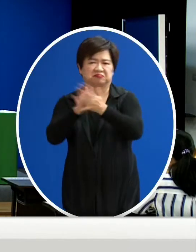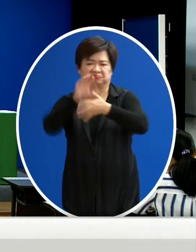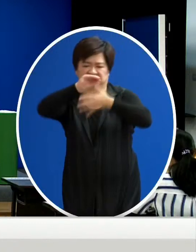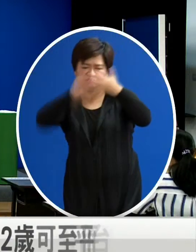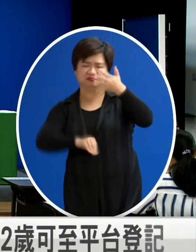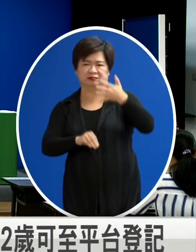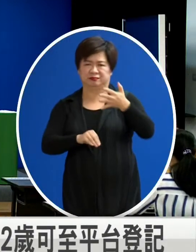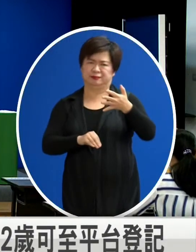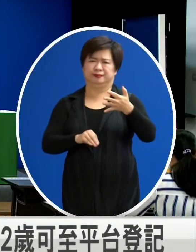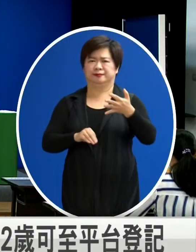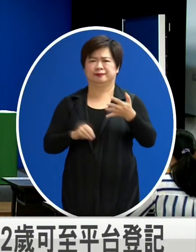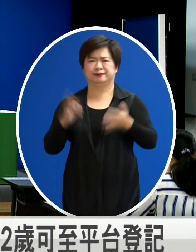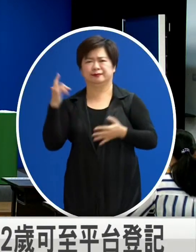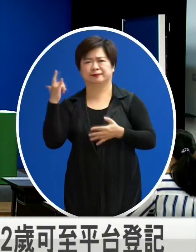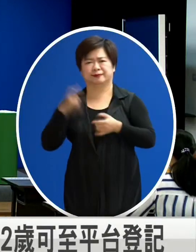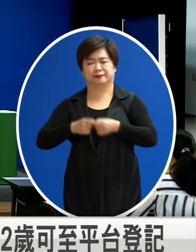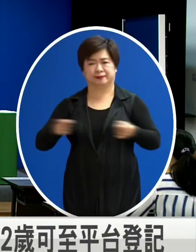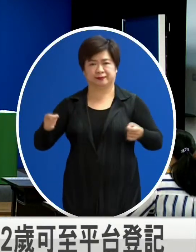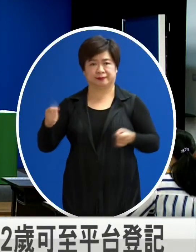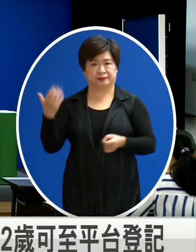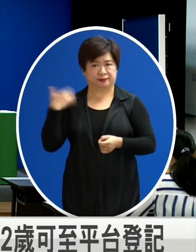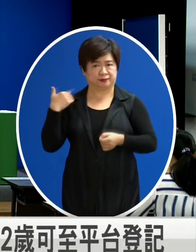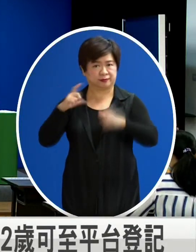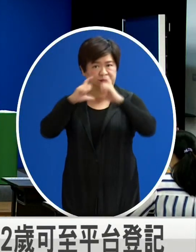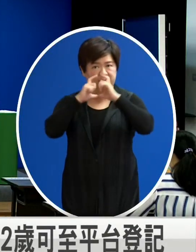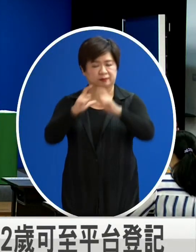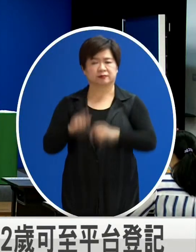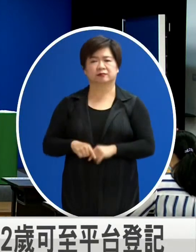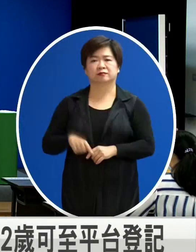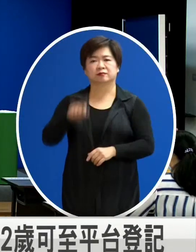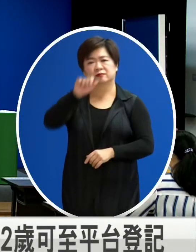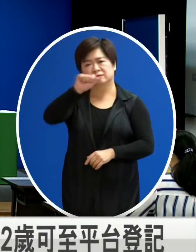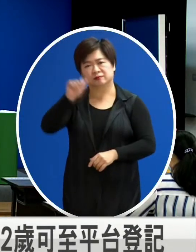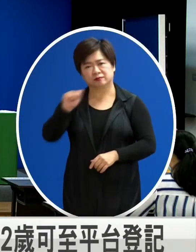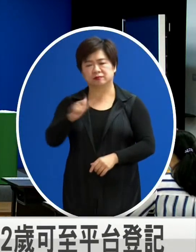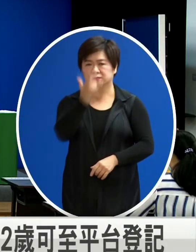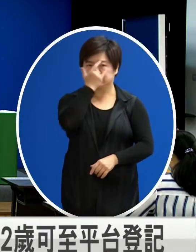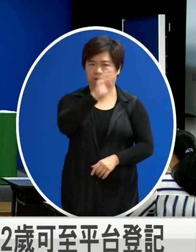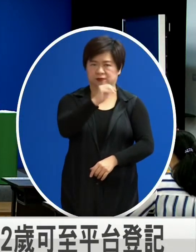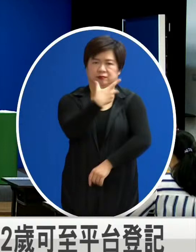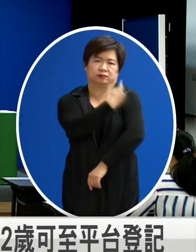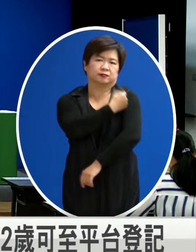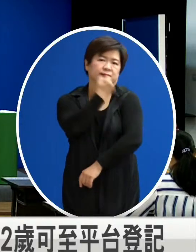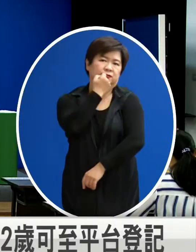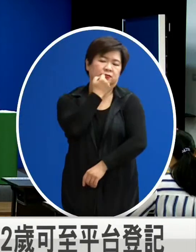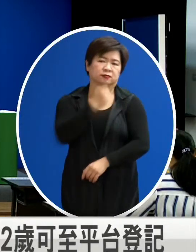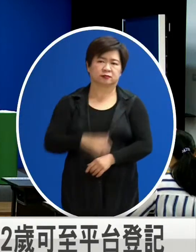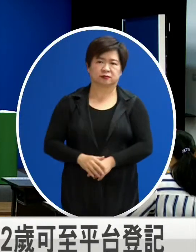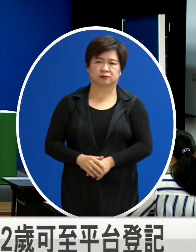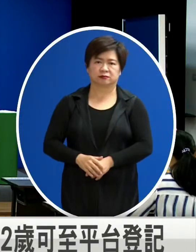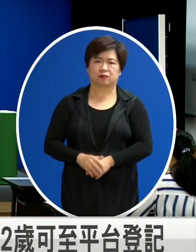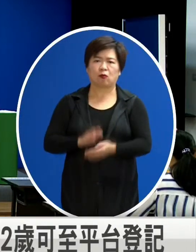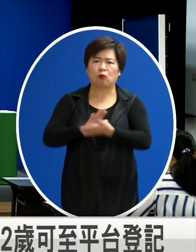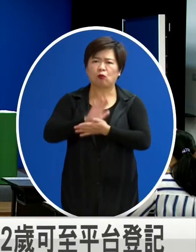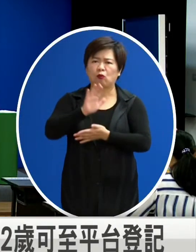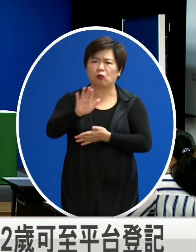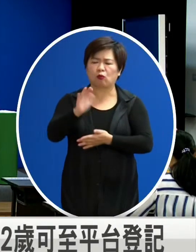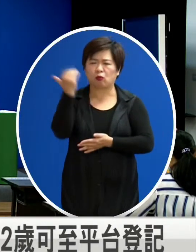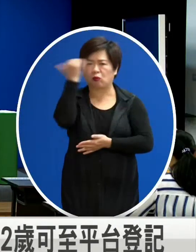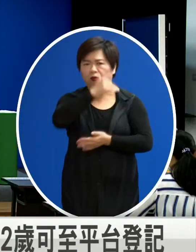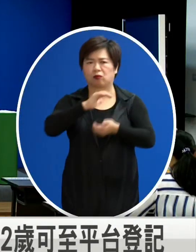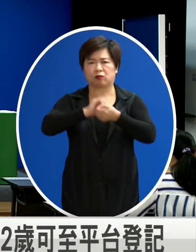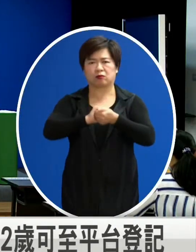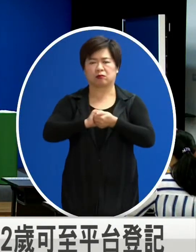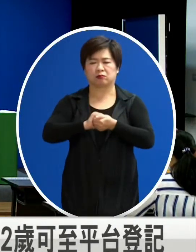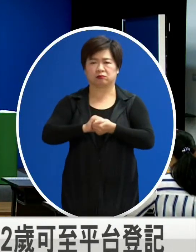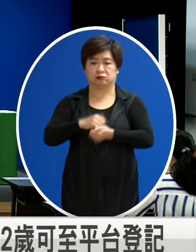较后面，那当时指挥中心的回应是说还有 AZ 跟莫德纳打，那想问说怎么后来又决定让